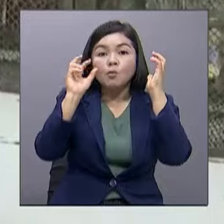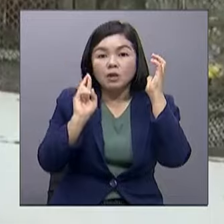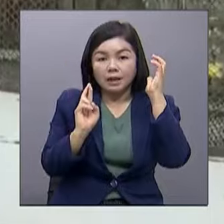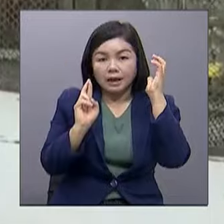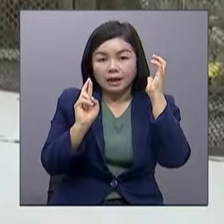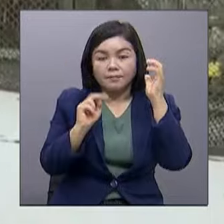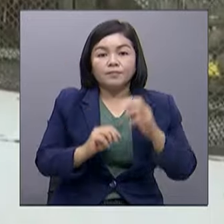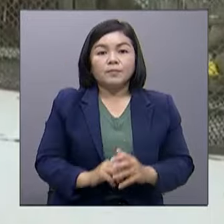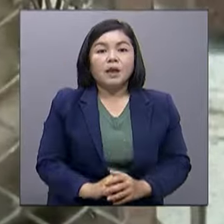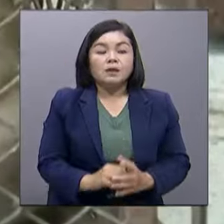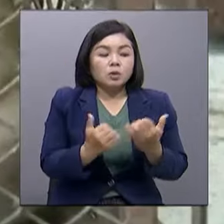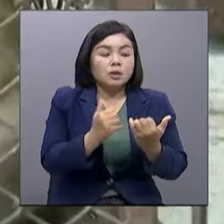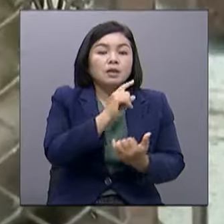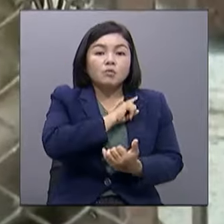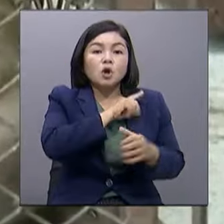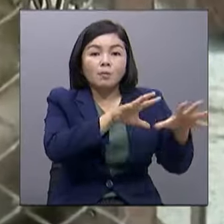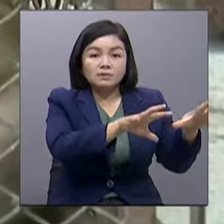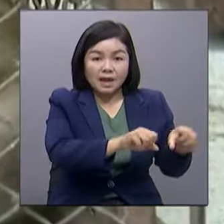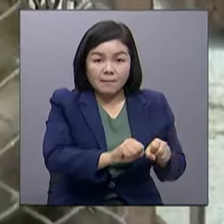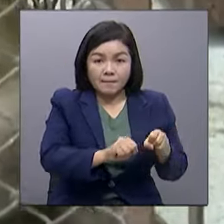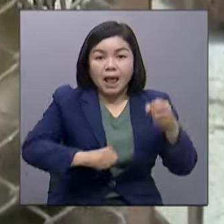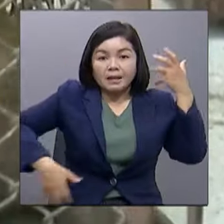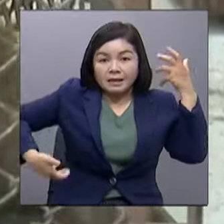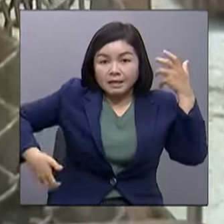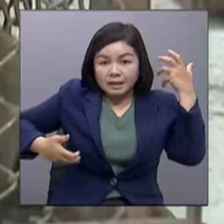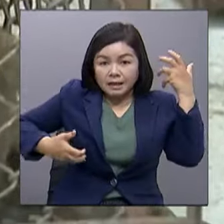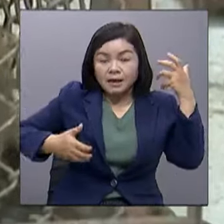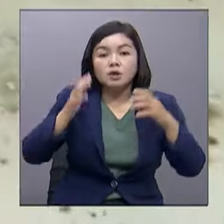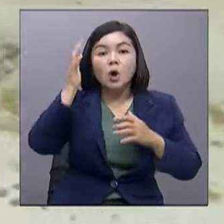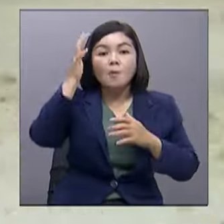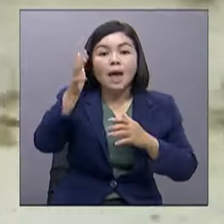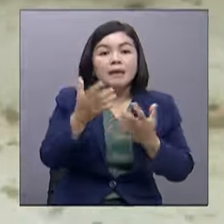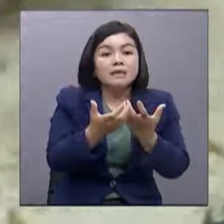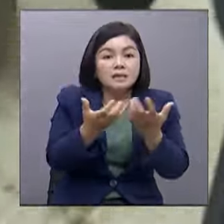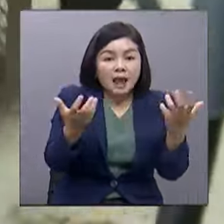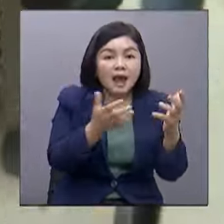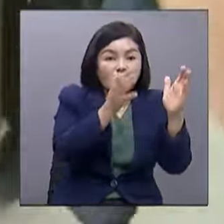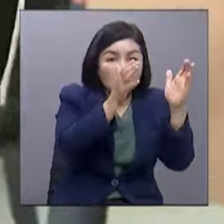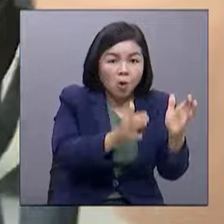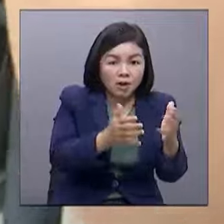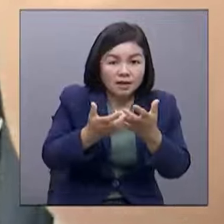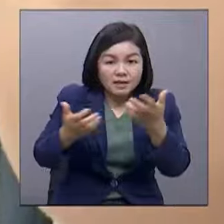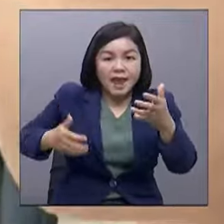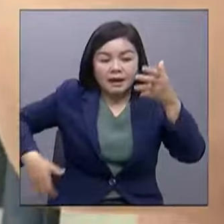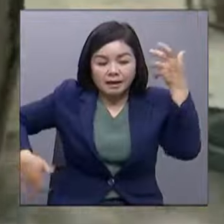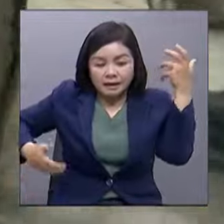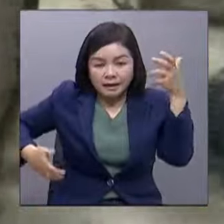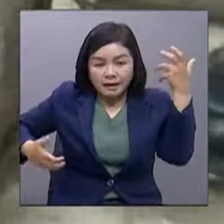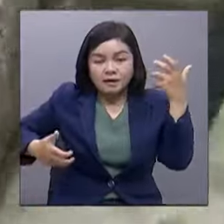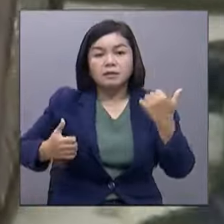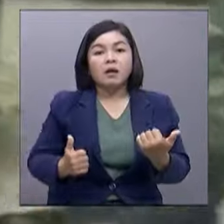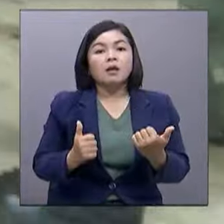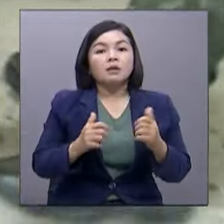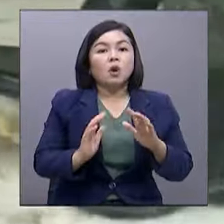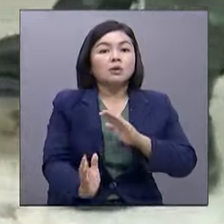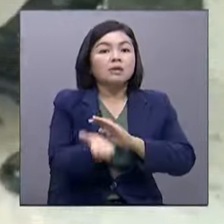สำหรับภารกิจการจับลิงเพื่ออนาคตคนเมืองลิงลพบุรีนะครับยังคงดำเนินการต่อไปครับตั้งแต่ช่วงเช้าที่ผ่